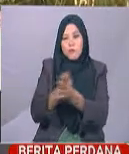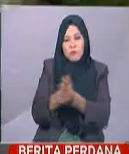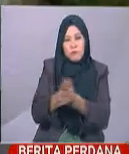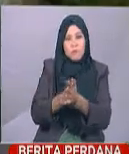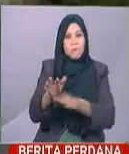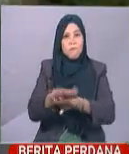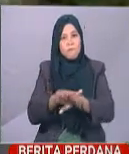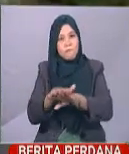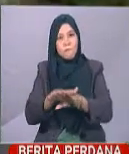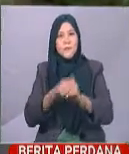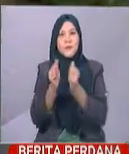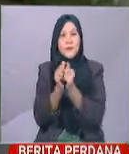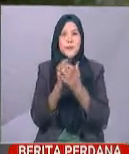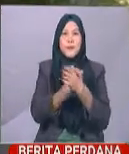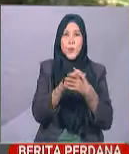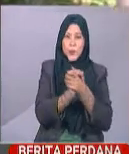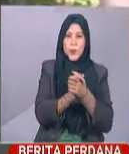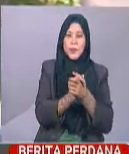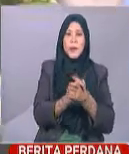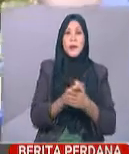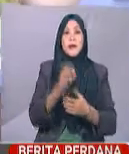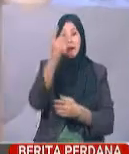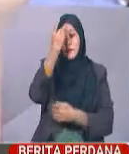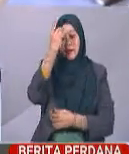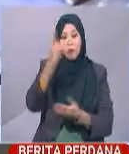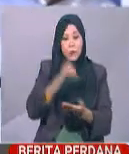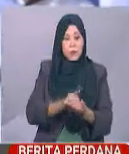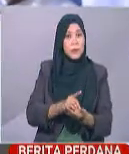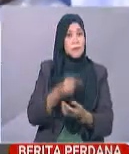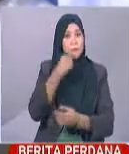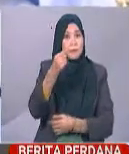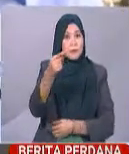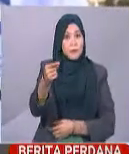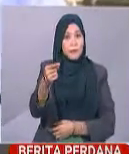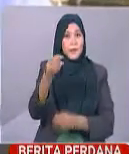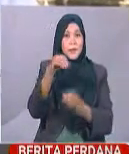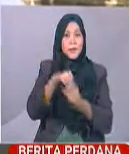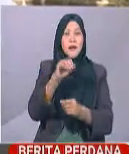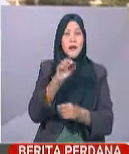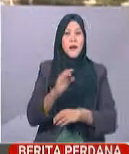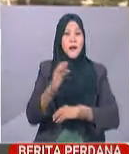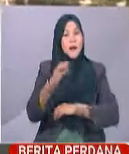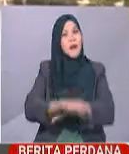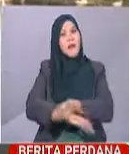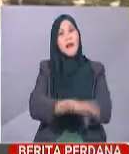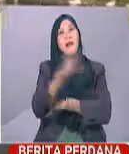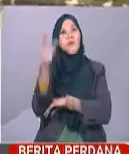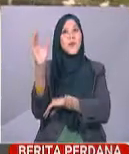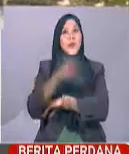sabun J.Co abdurrauf Ridwan menyatakan perkara itu di alur gajah